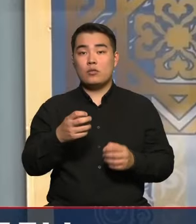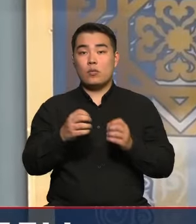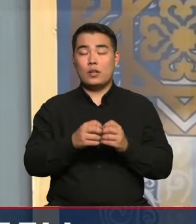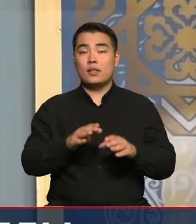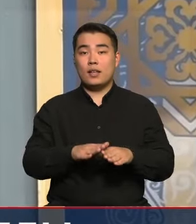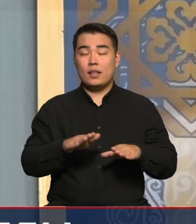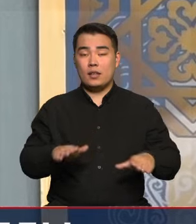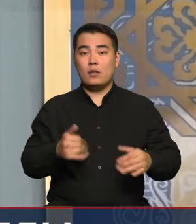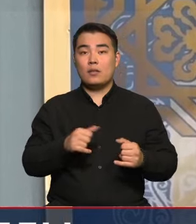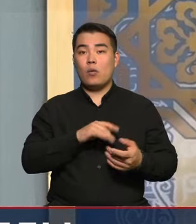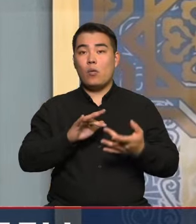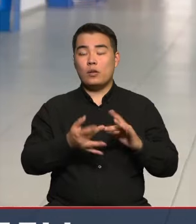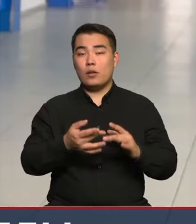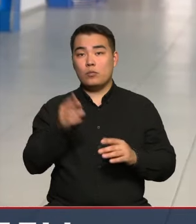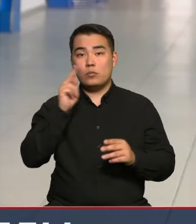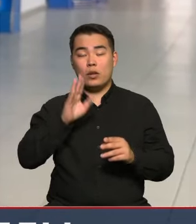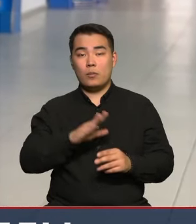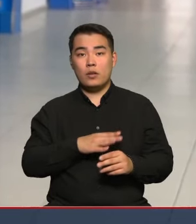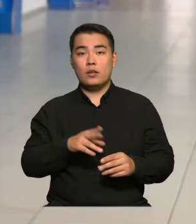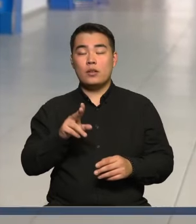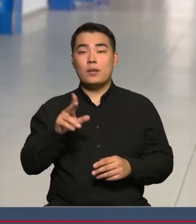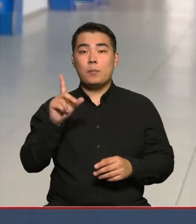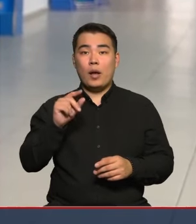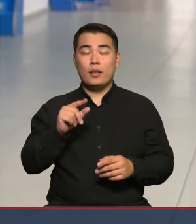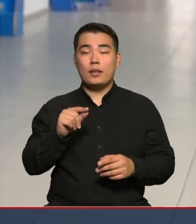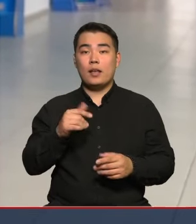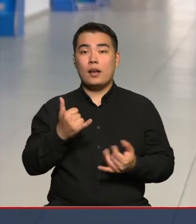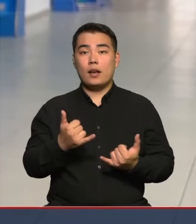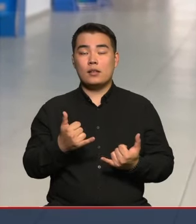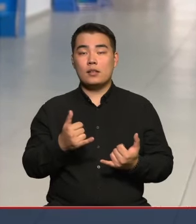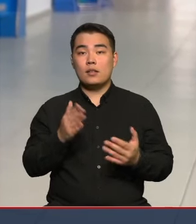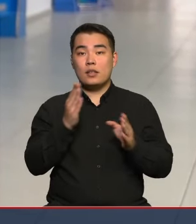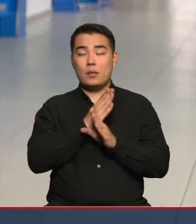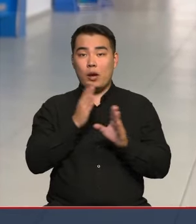оқушы қашықтан оқуға көшті. Дүйсенбіден бастап ауа райы күрт